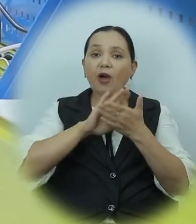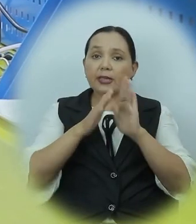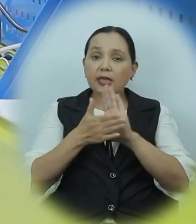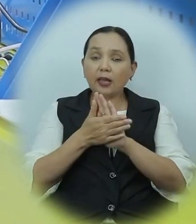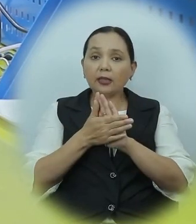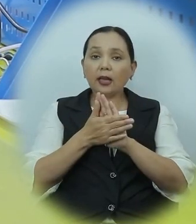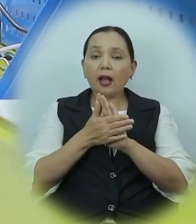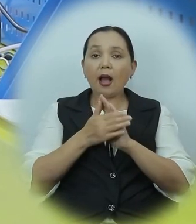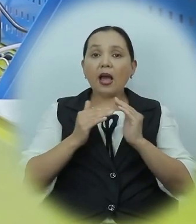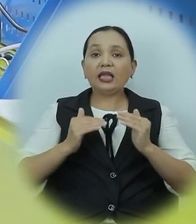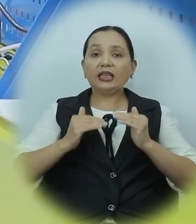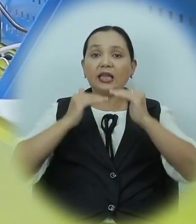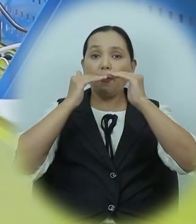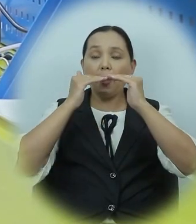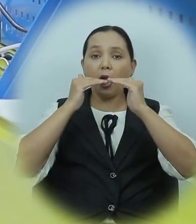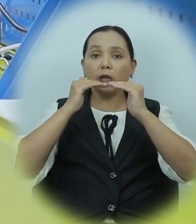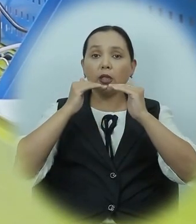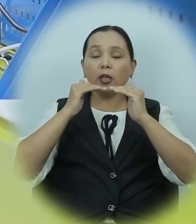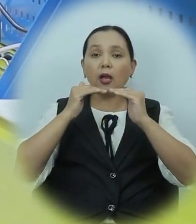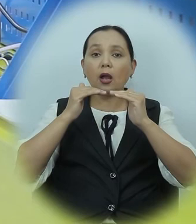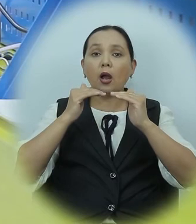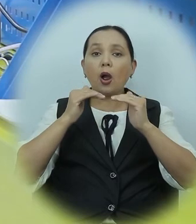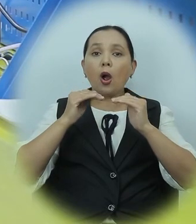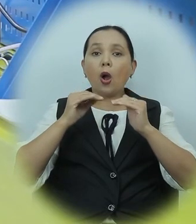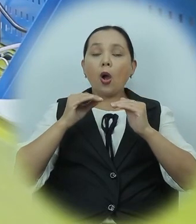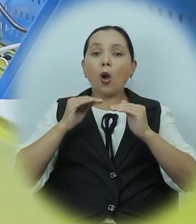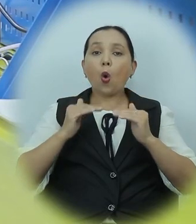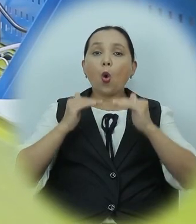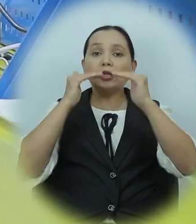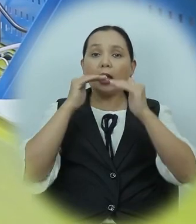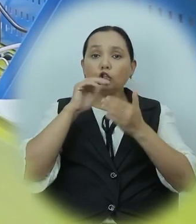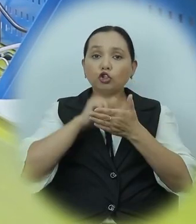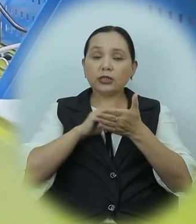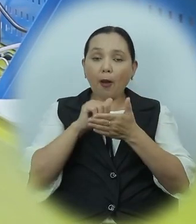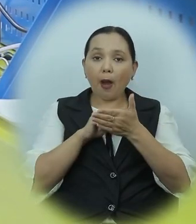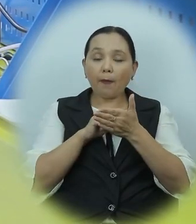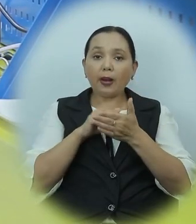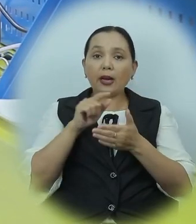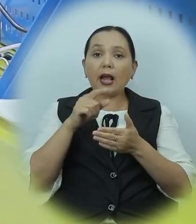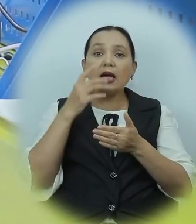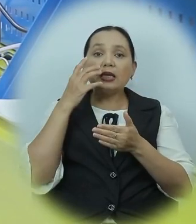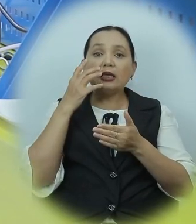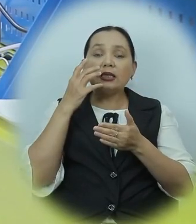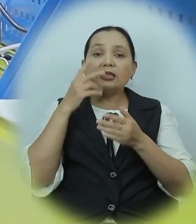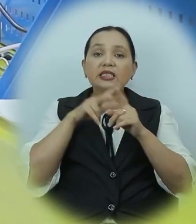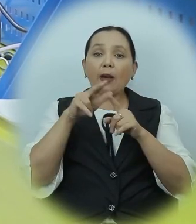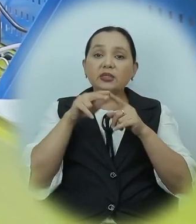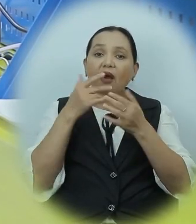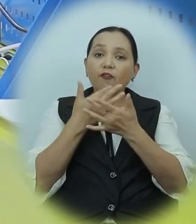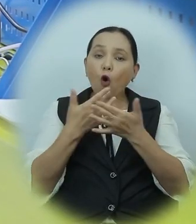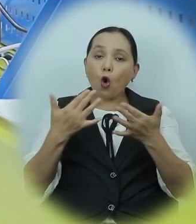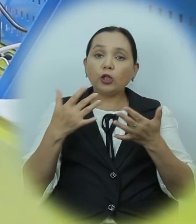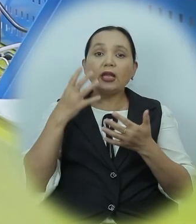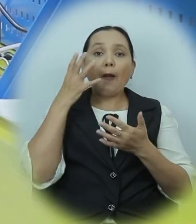vaziyatidan to tepaga eng yuqori vaziyatiga ko'tarilishi sababi ki, sabzavot